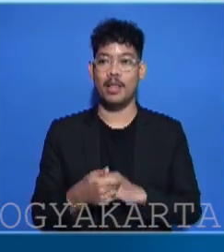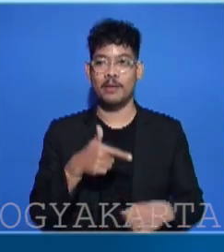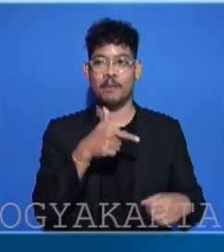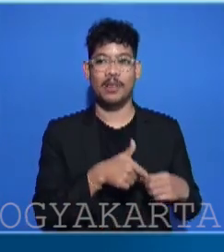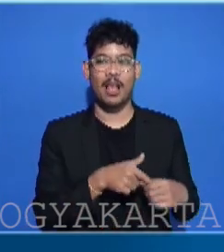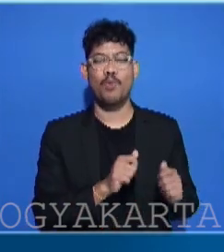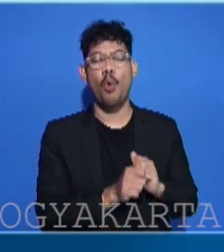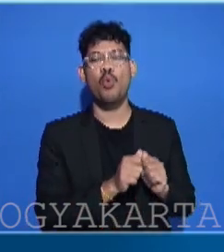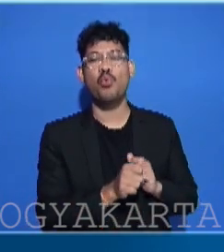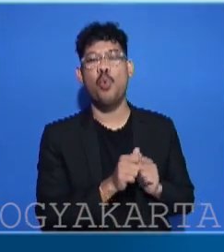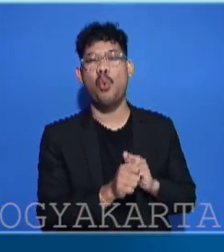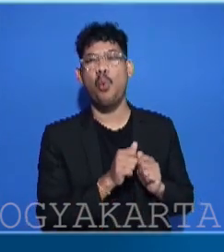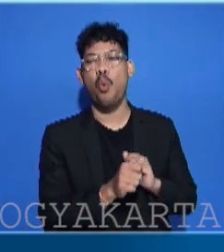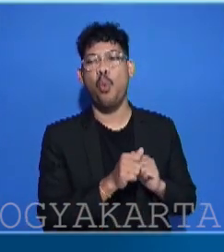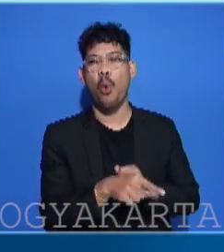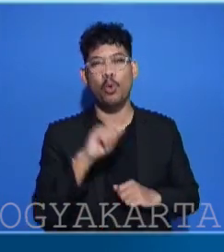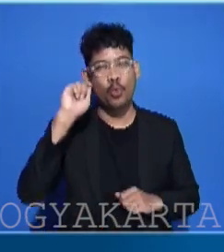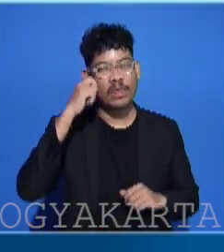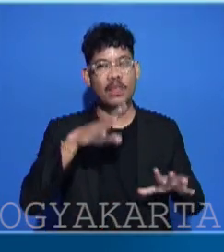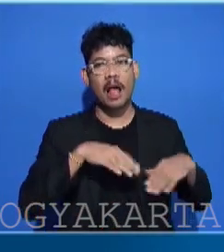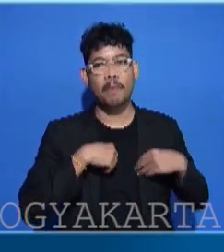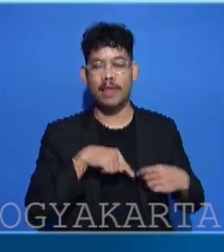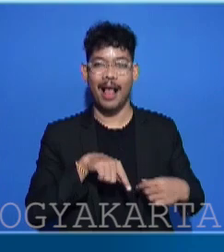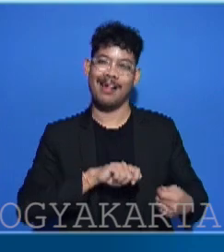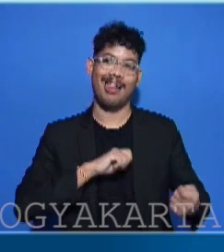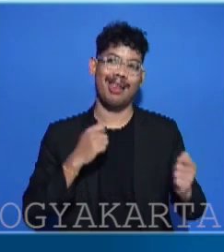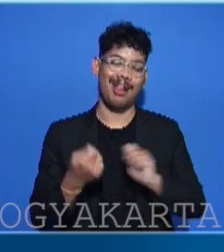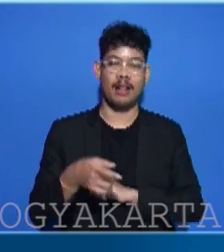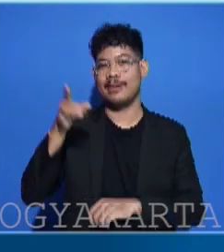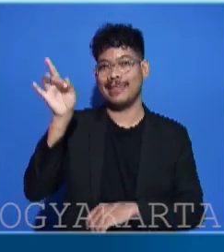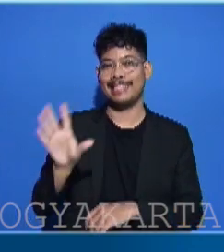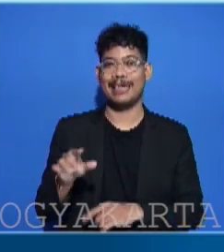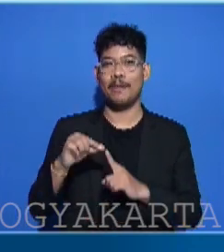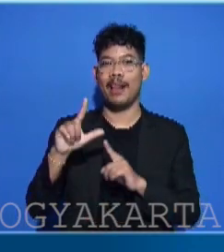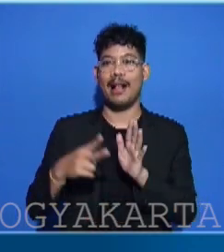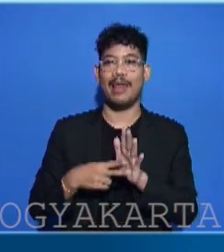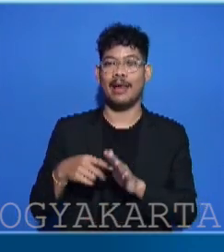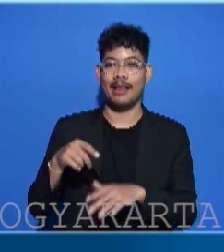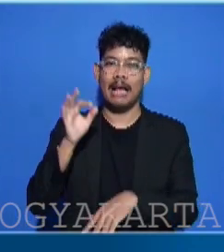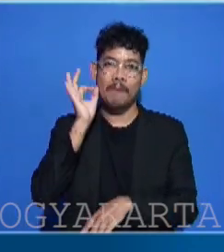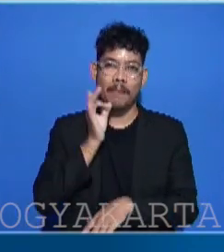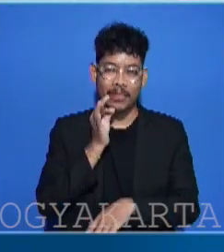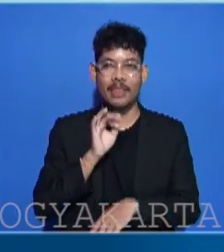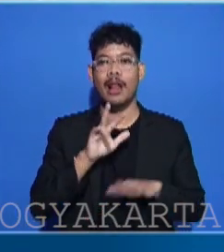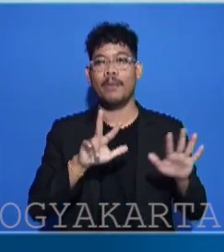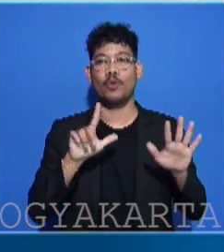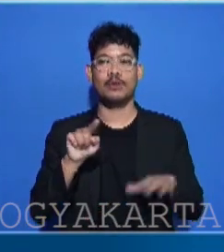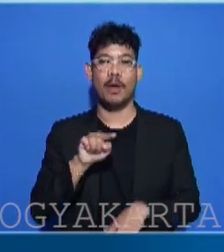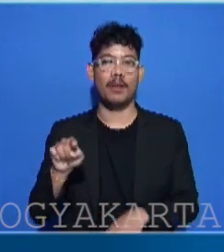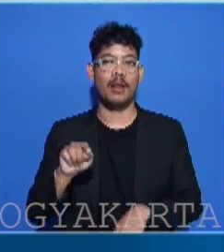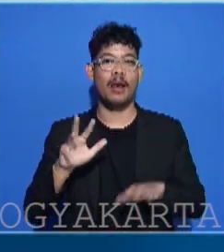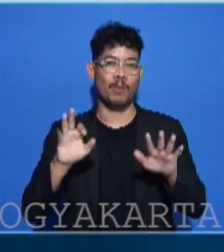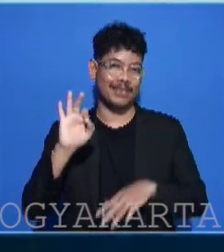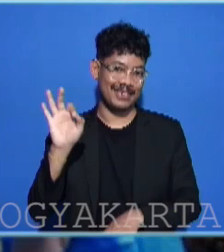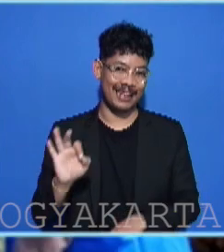dan sulit untuk mendapatkannya, berganti menggunakan daya listrik yang mampu menghemat 87 hingga 90% biaya